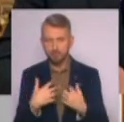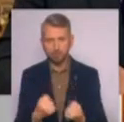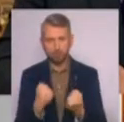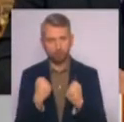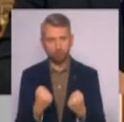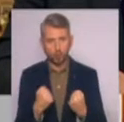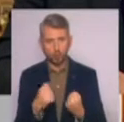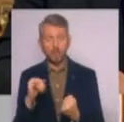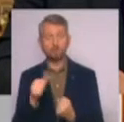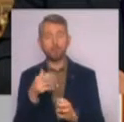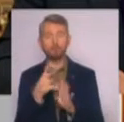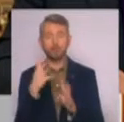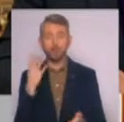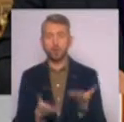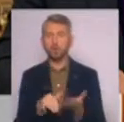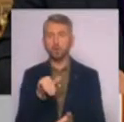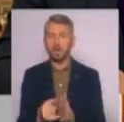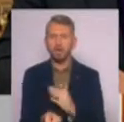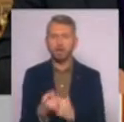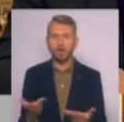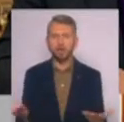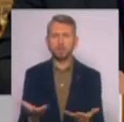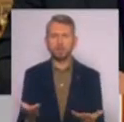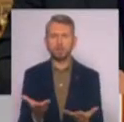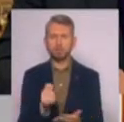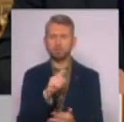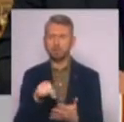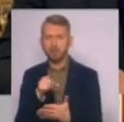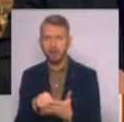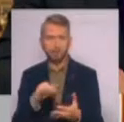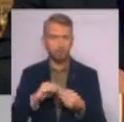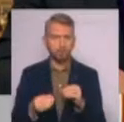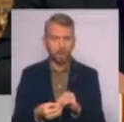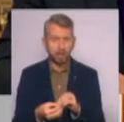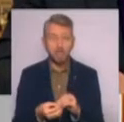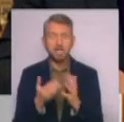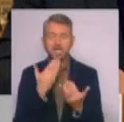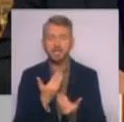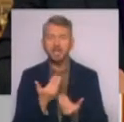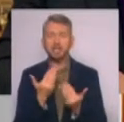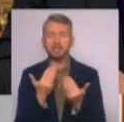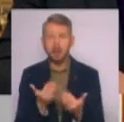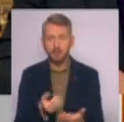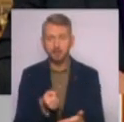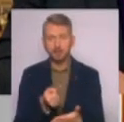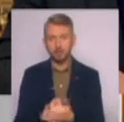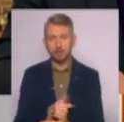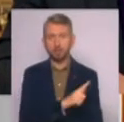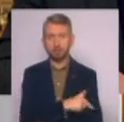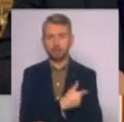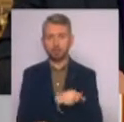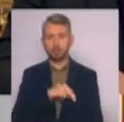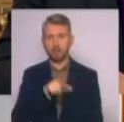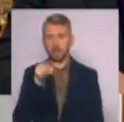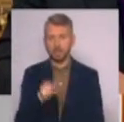в першу чергу, якщо у вас виникають якісь питання, проблеми, звертайтеся до медичного